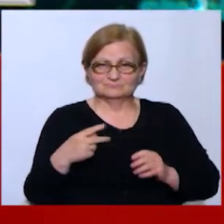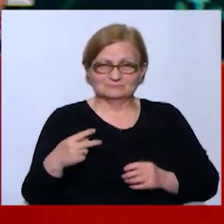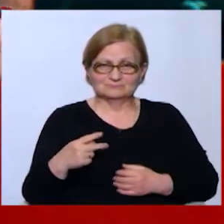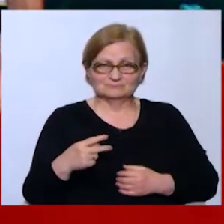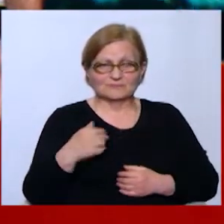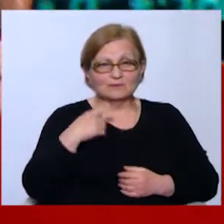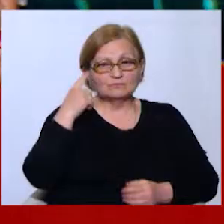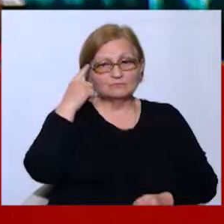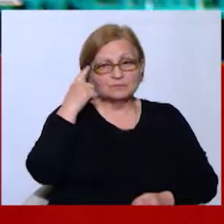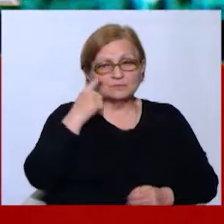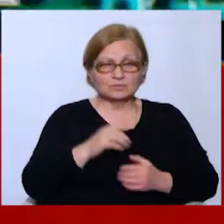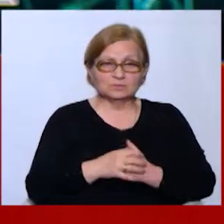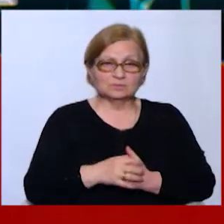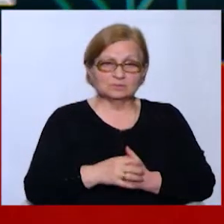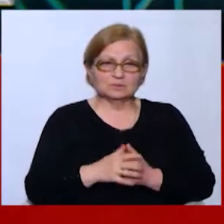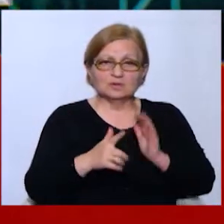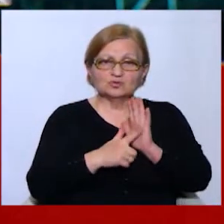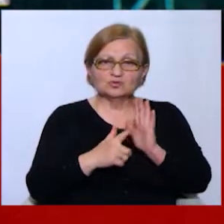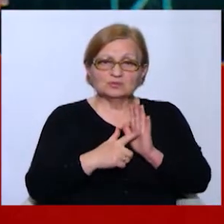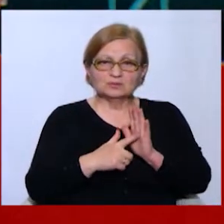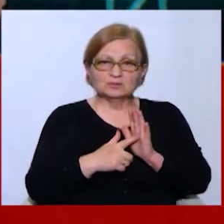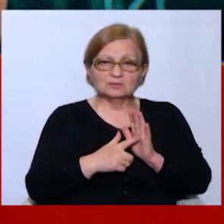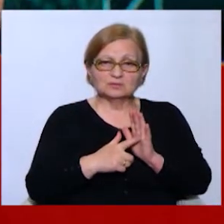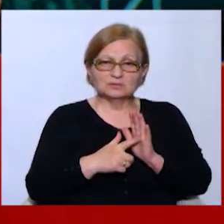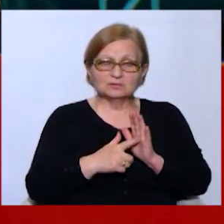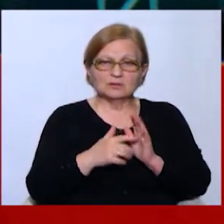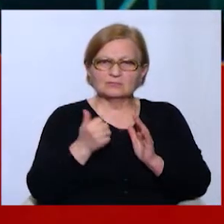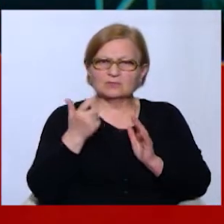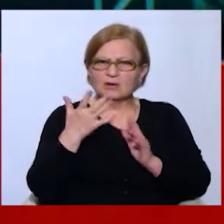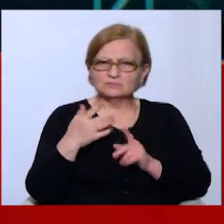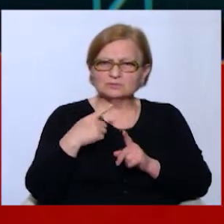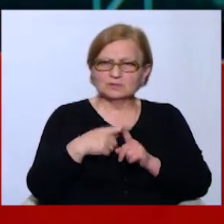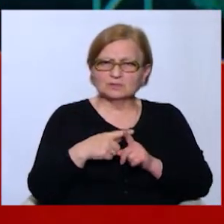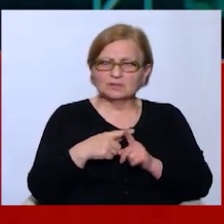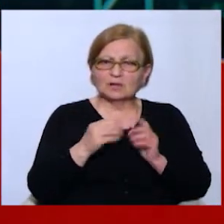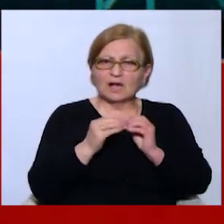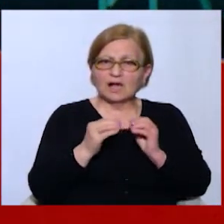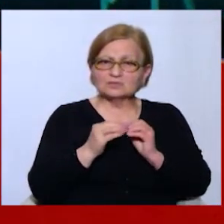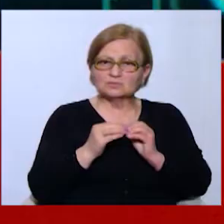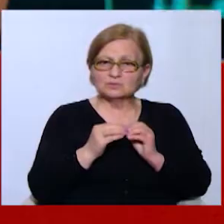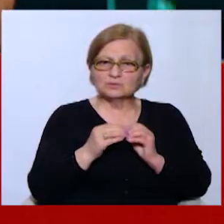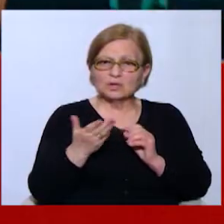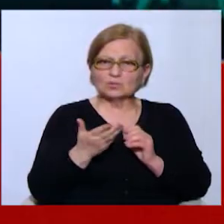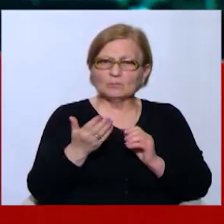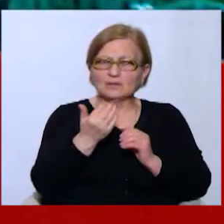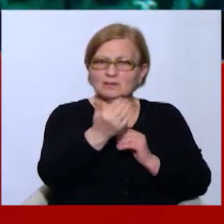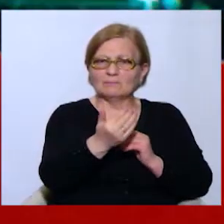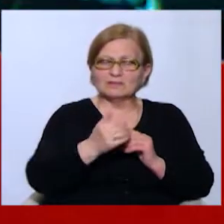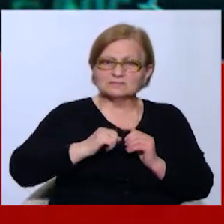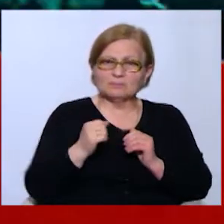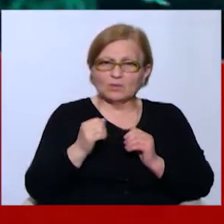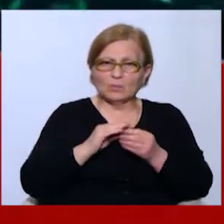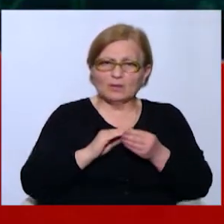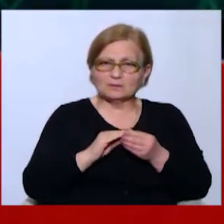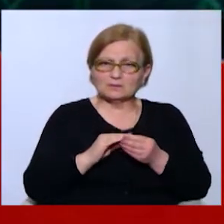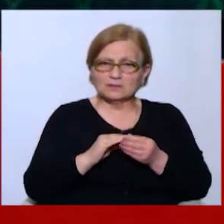ახლა ვფიქრობ, 7-ს რამდენი უნდა დავუმატო, რომ 10 გახდეს? რომელი რიცხვია 7-იანის